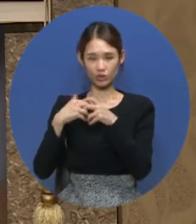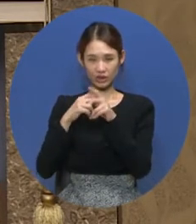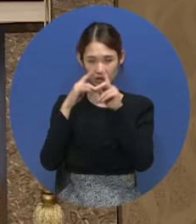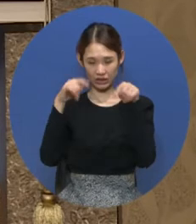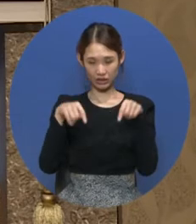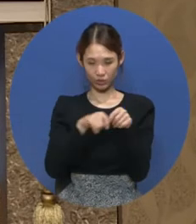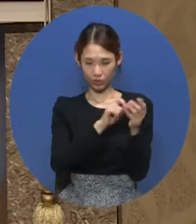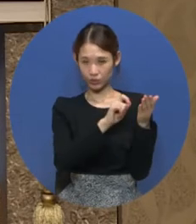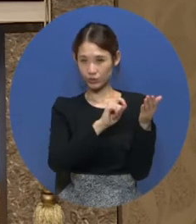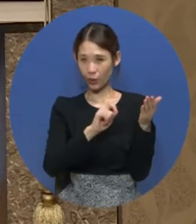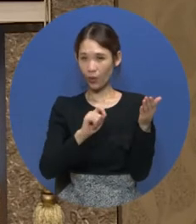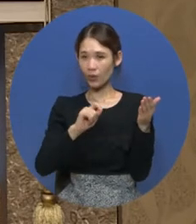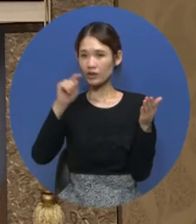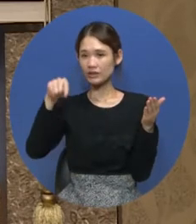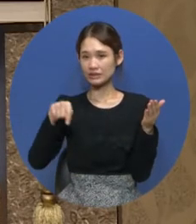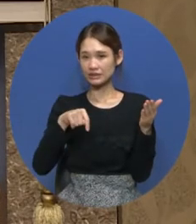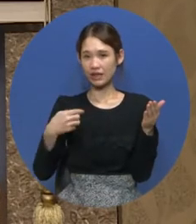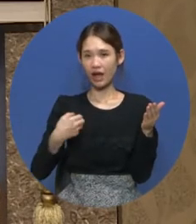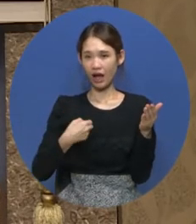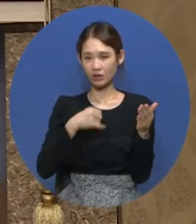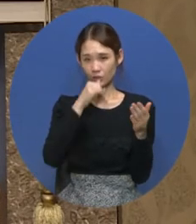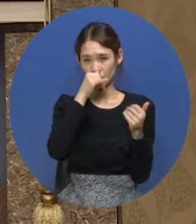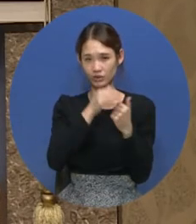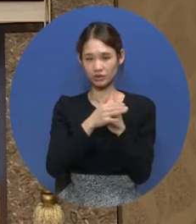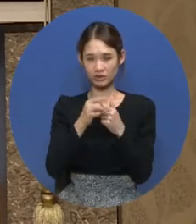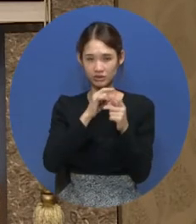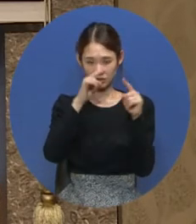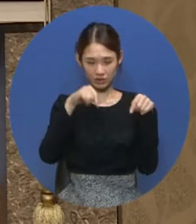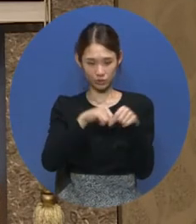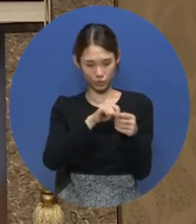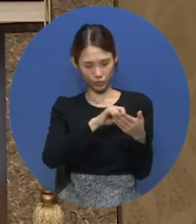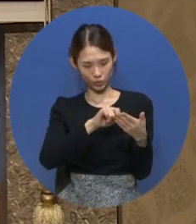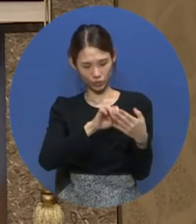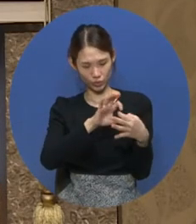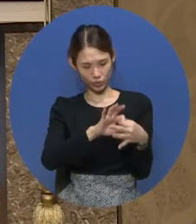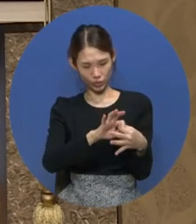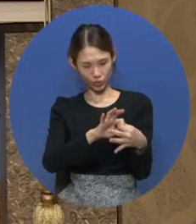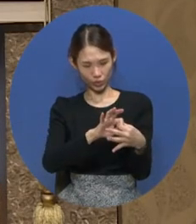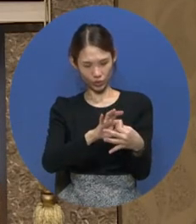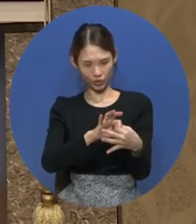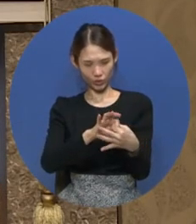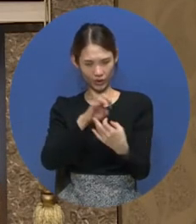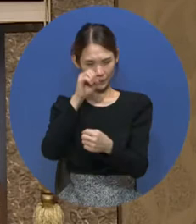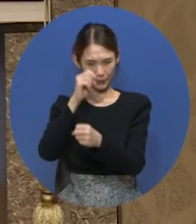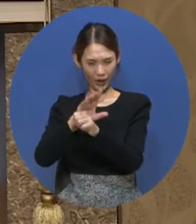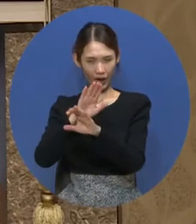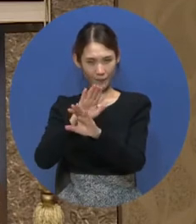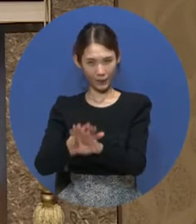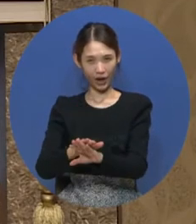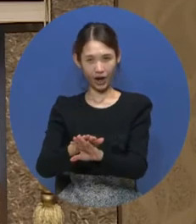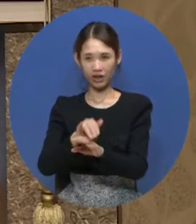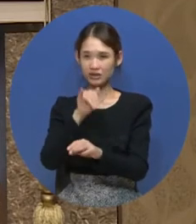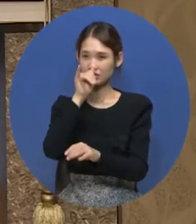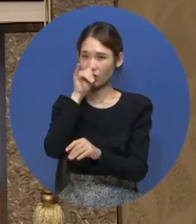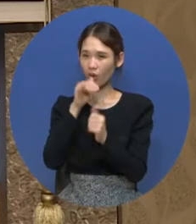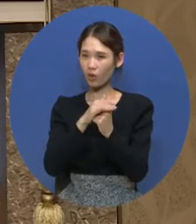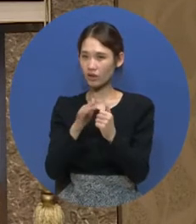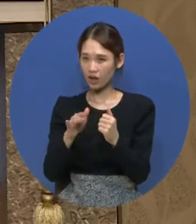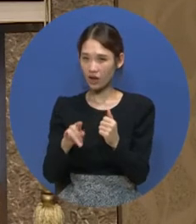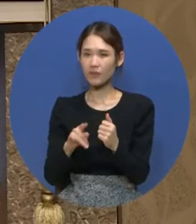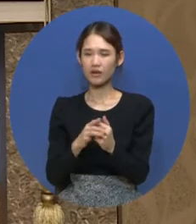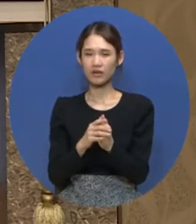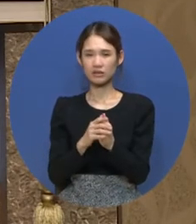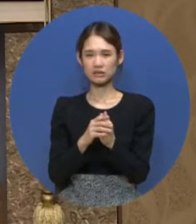기록지를 가지고 그 기록지 해서 판 어 고착화 되었다 이게 장애가 고착화 됐다는 것이